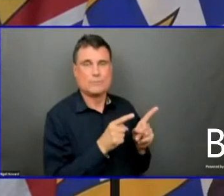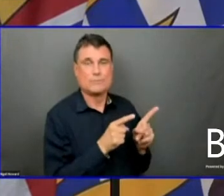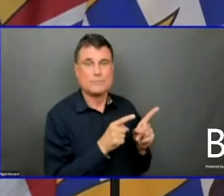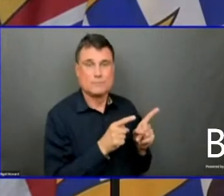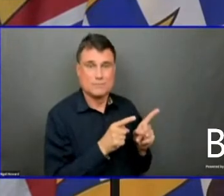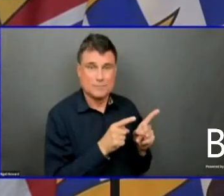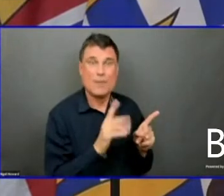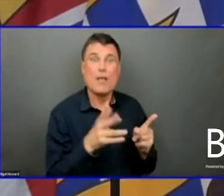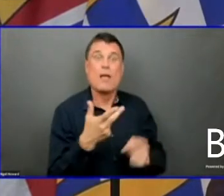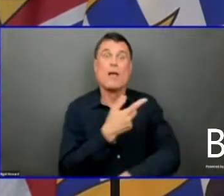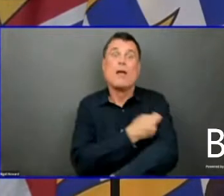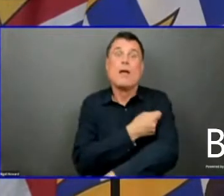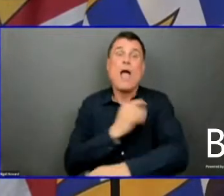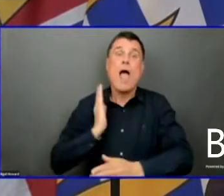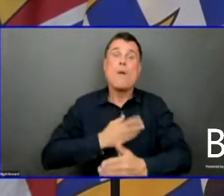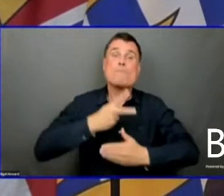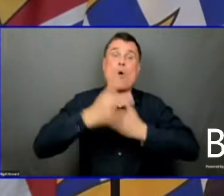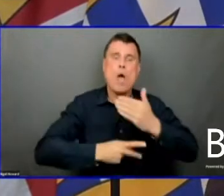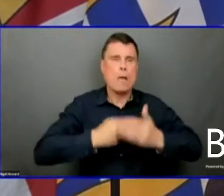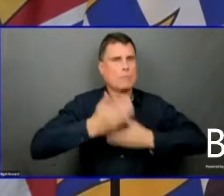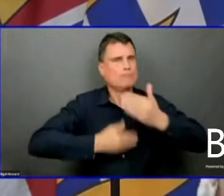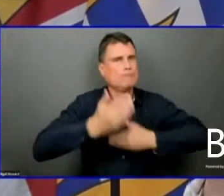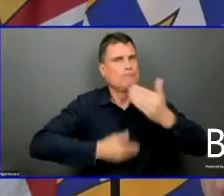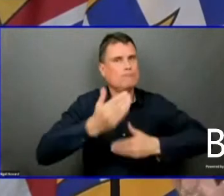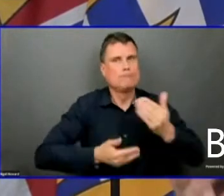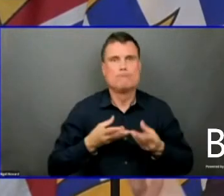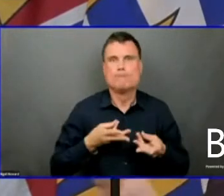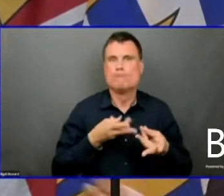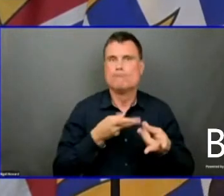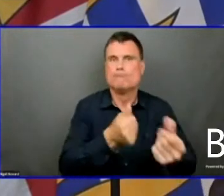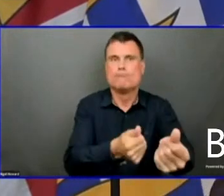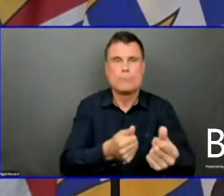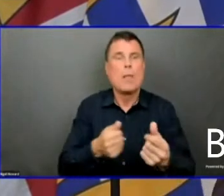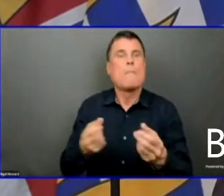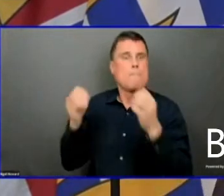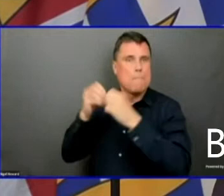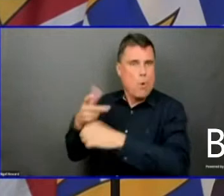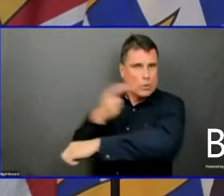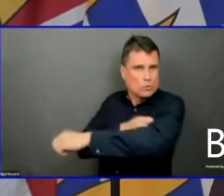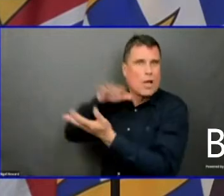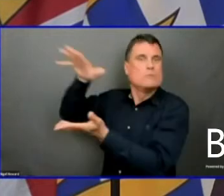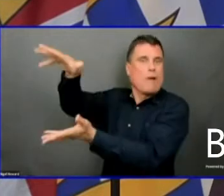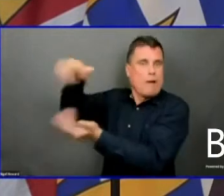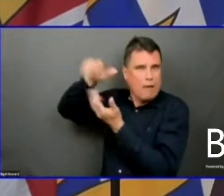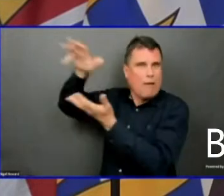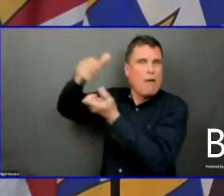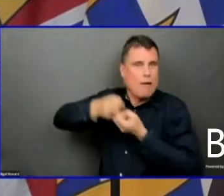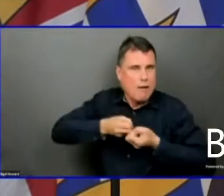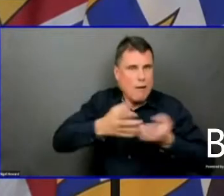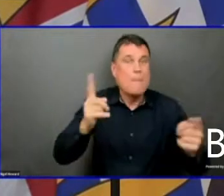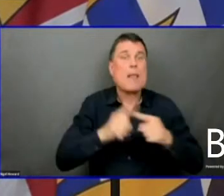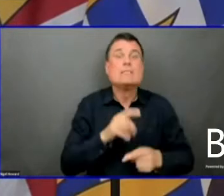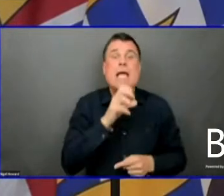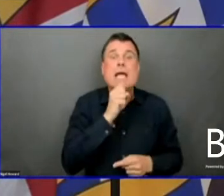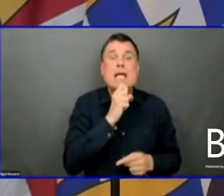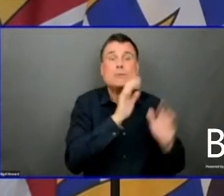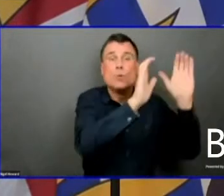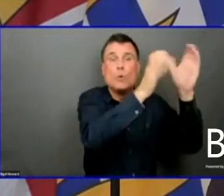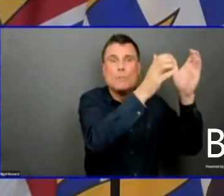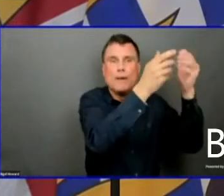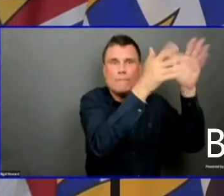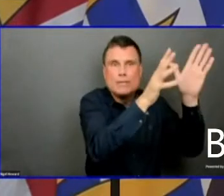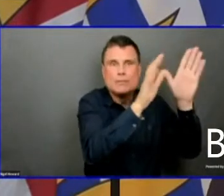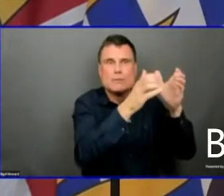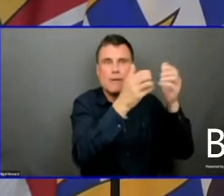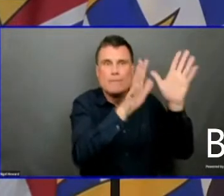苗试种进度很快只要是疫苗到货，我们主要是疫苗越来越多会到达，所以我们也